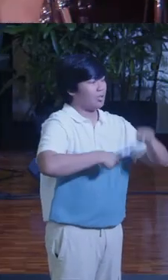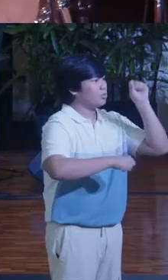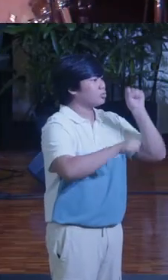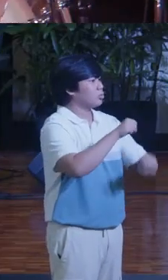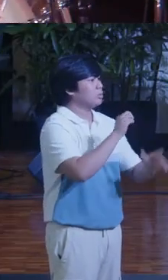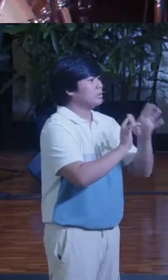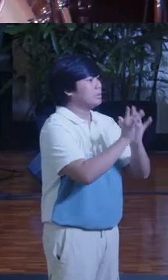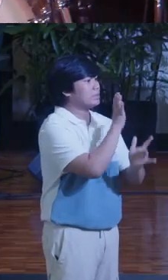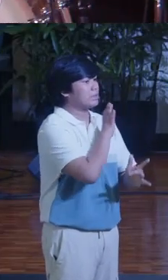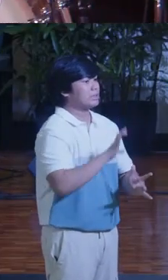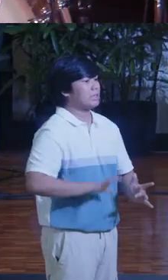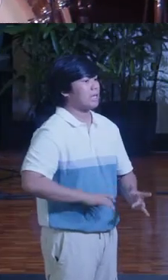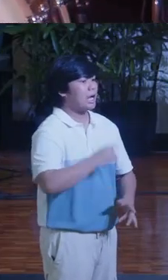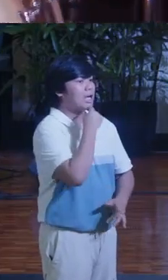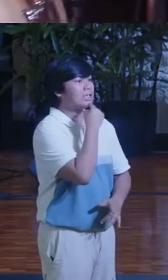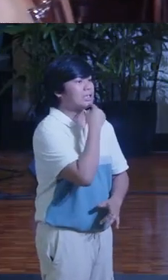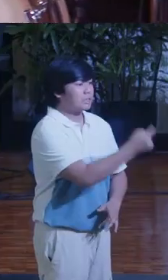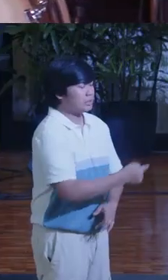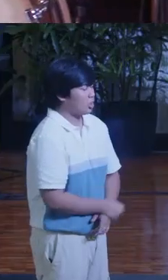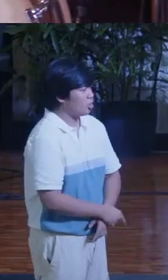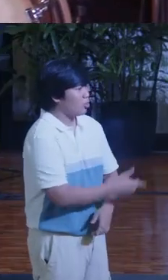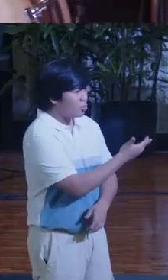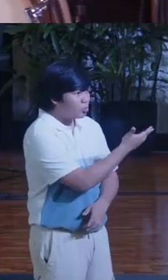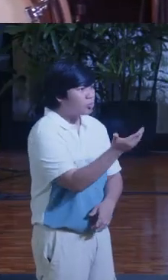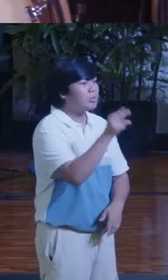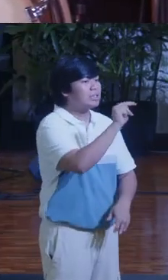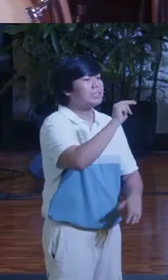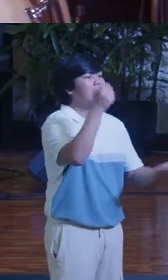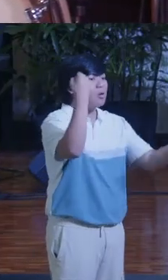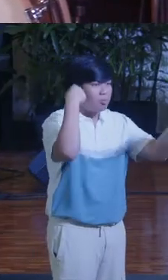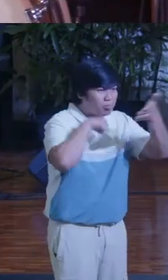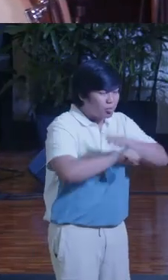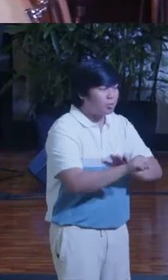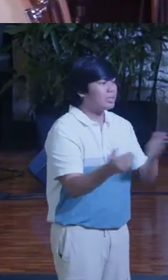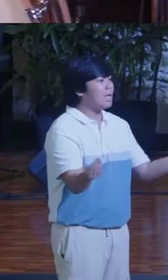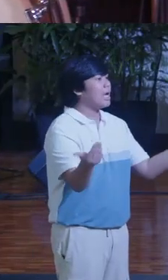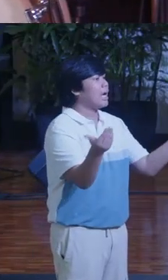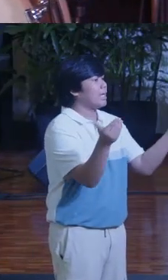Kristo Jesus kay Nicodemus, you must be born again.